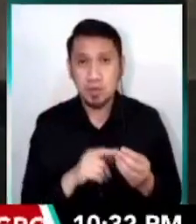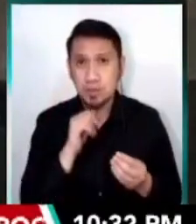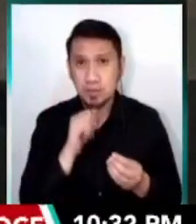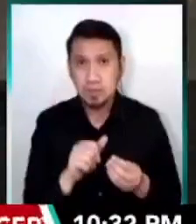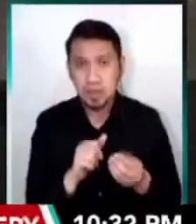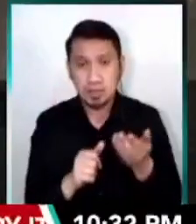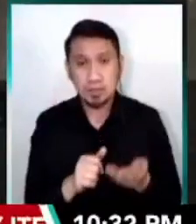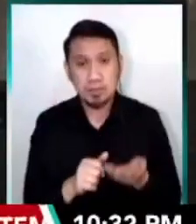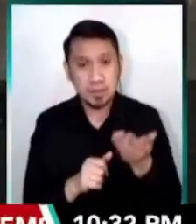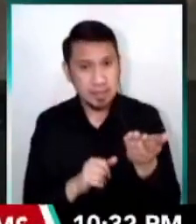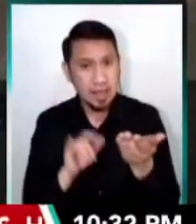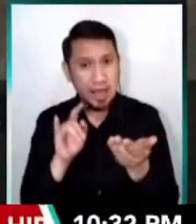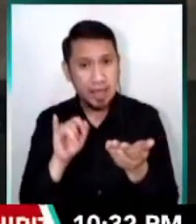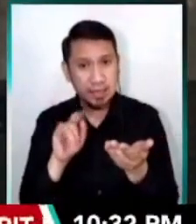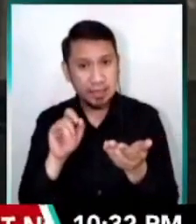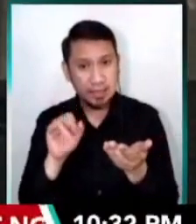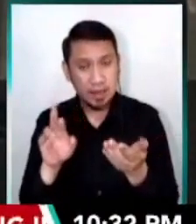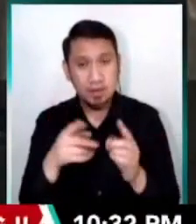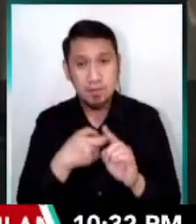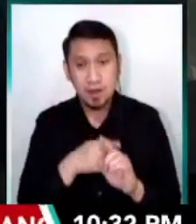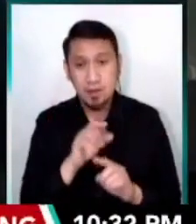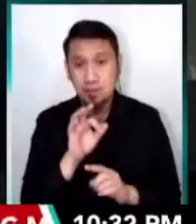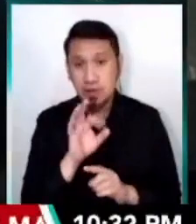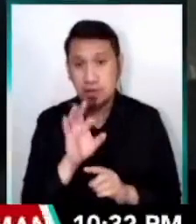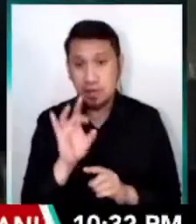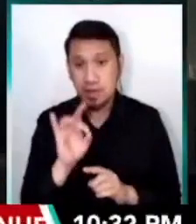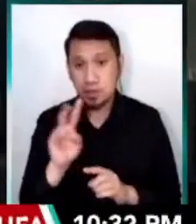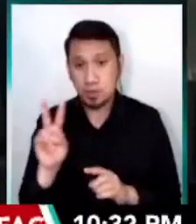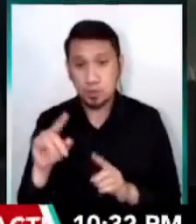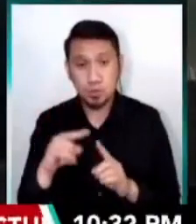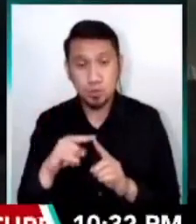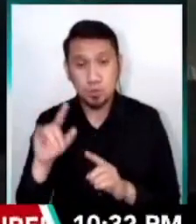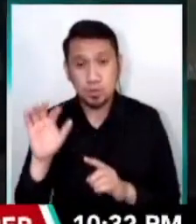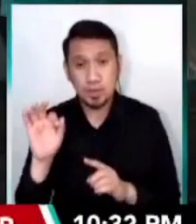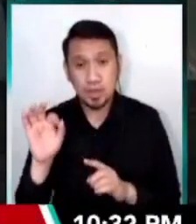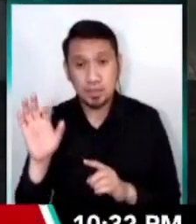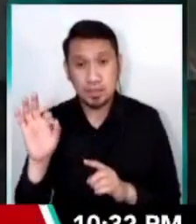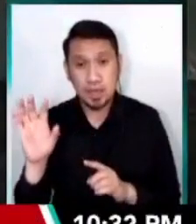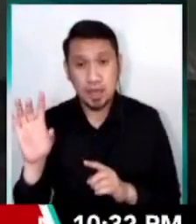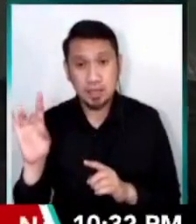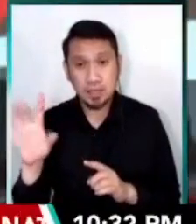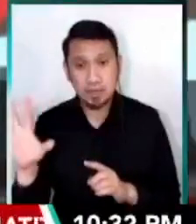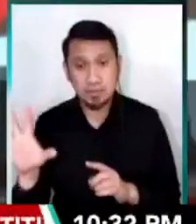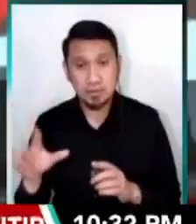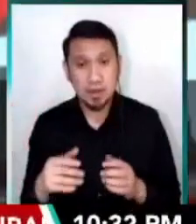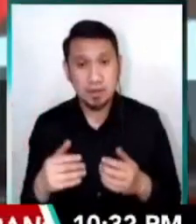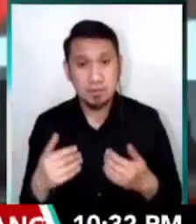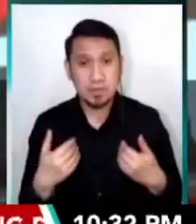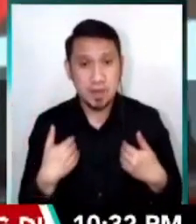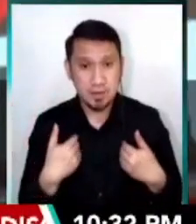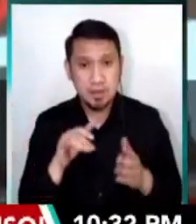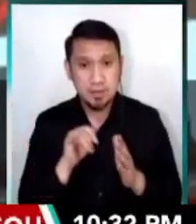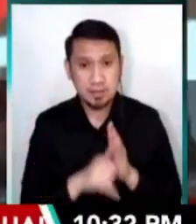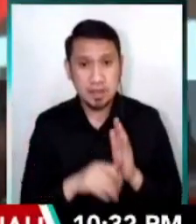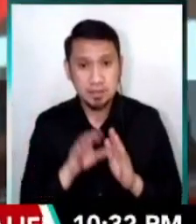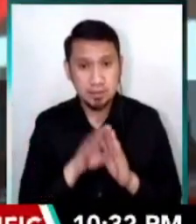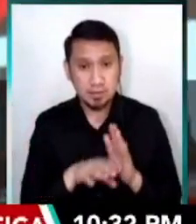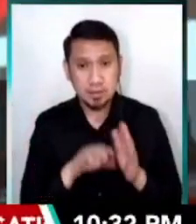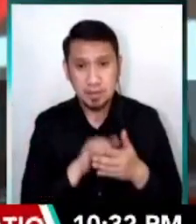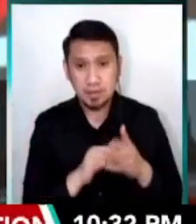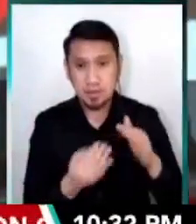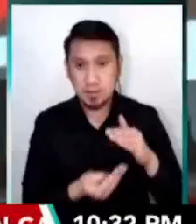sa mga taong 1982 hanggang 1985 ay maituturing na krimeng may moral turpitude, isang basehan para sa